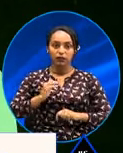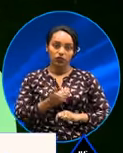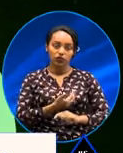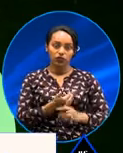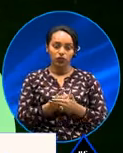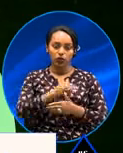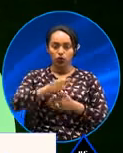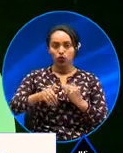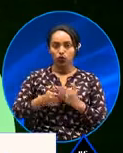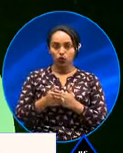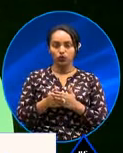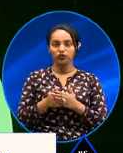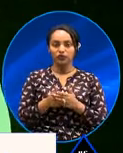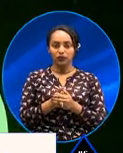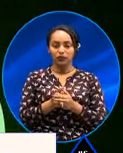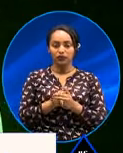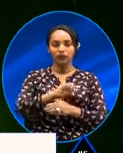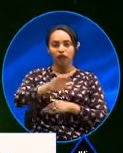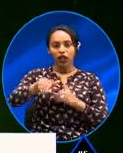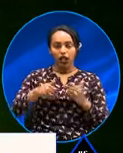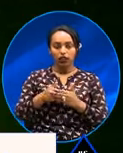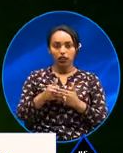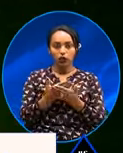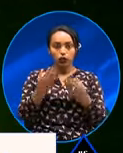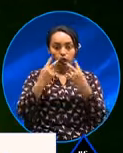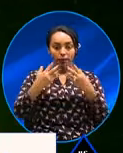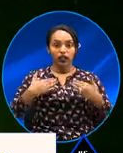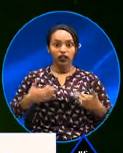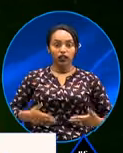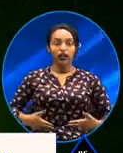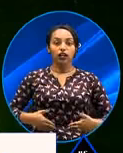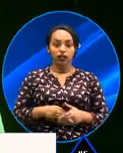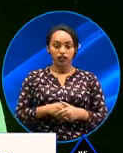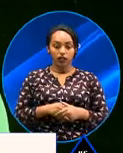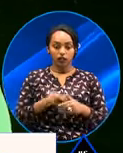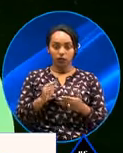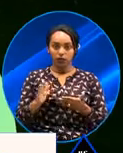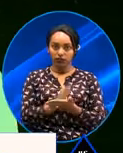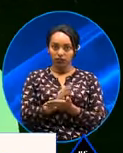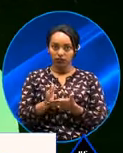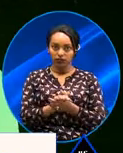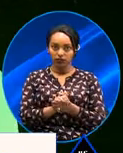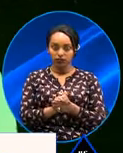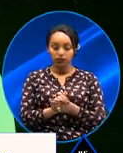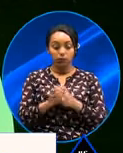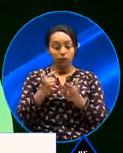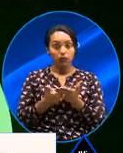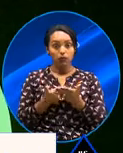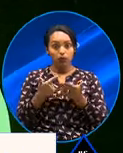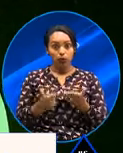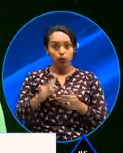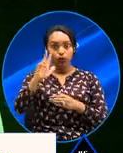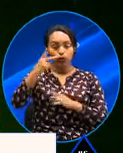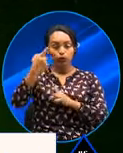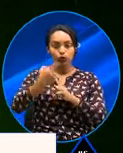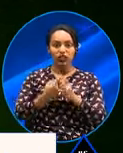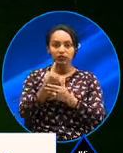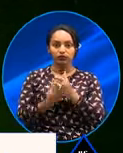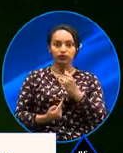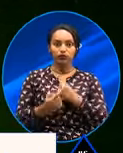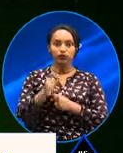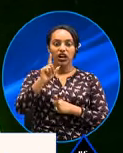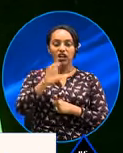ህብረተሰባችንን ሁሉንም አጠቃላይ የባለድርሻ አካላትን በማሳተፍ በዚህ 3 ወር